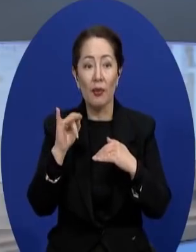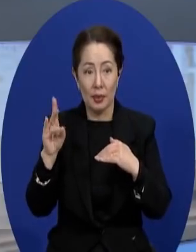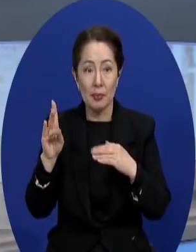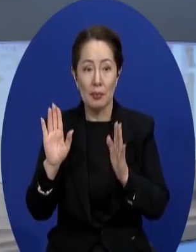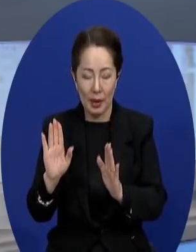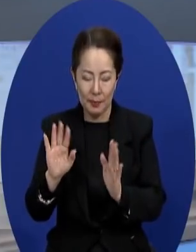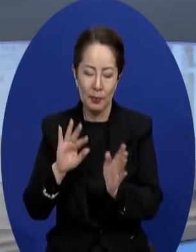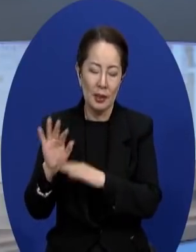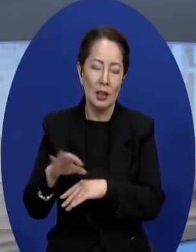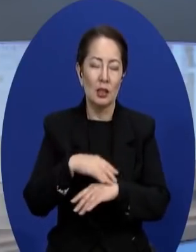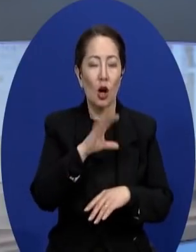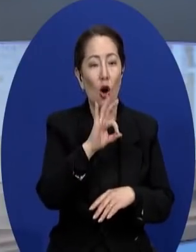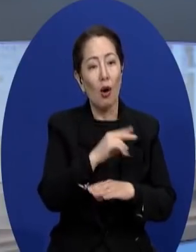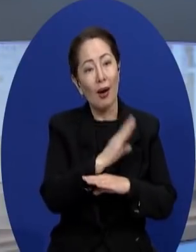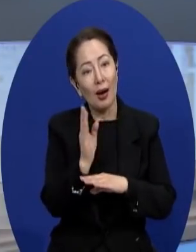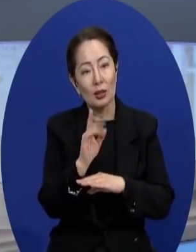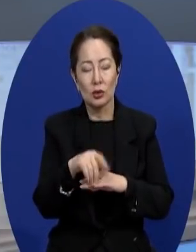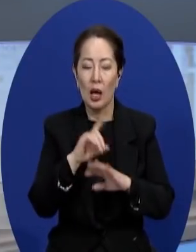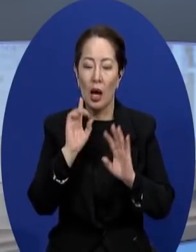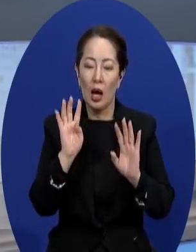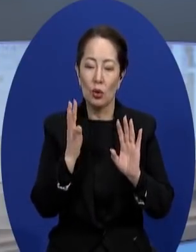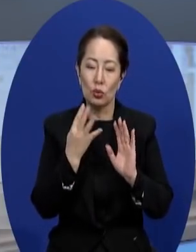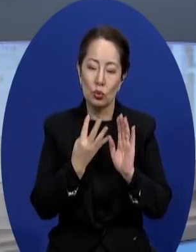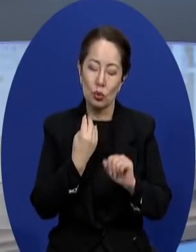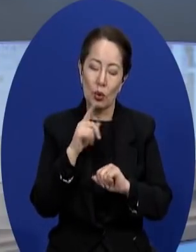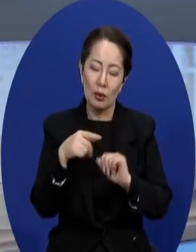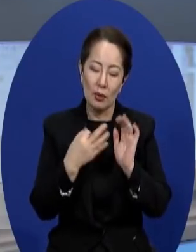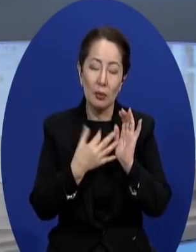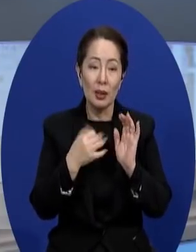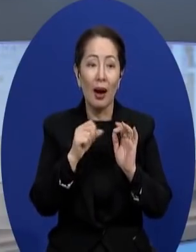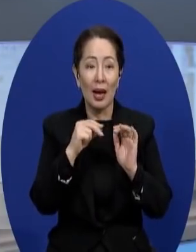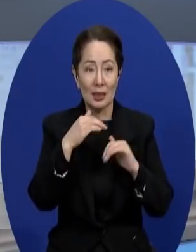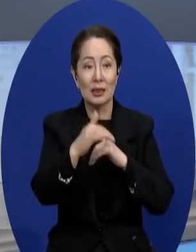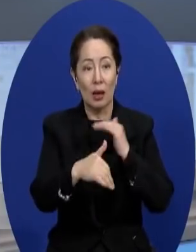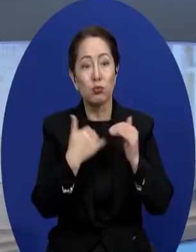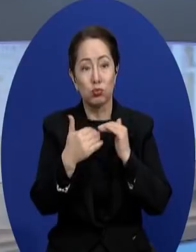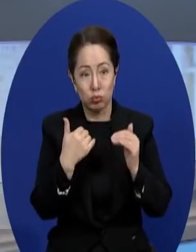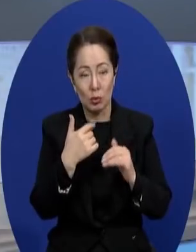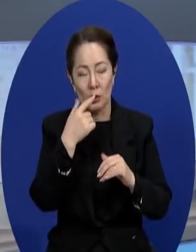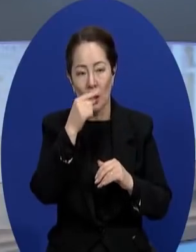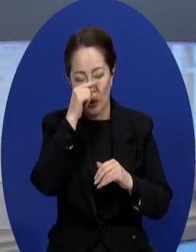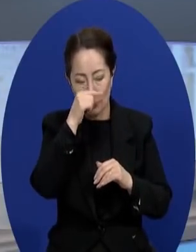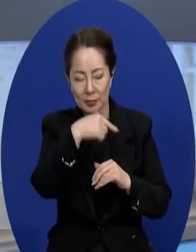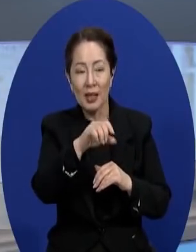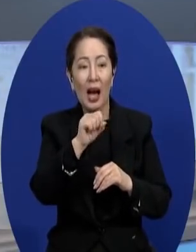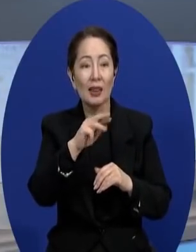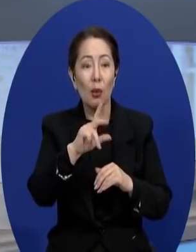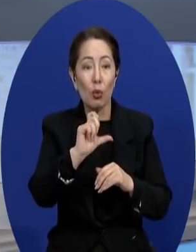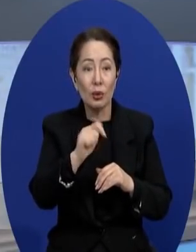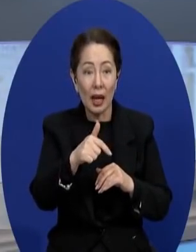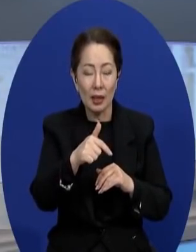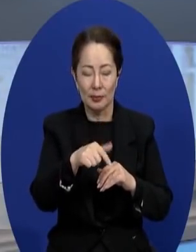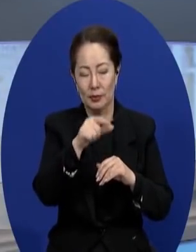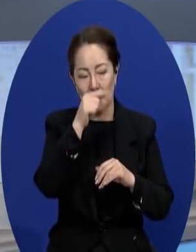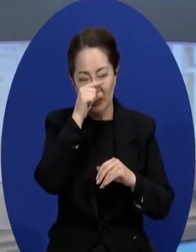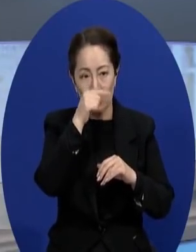хойш 14.850 гаруй ачаа тээвэр нэвтэрчээ. Мөн хилээр гарах зөвшөөрөлтэй Орос улбаны улсад суралцаж байгаа оюутнууд болон дипломат